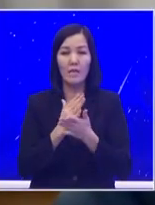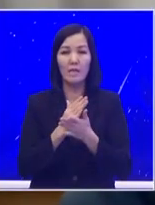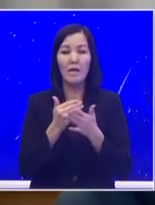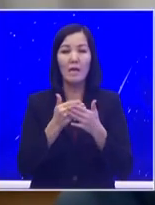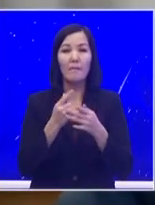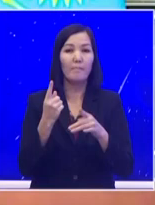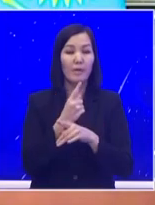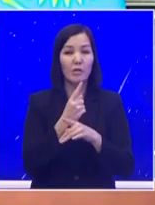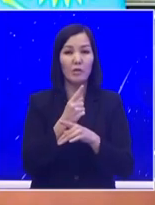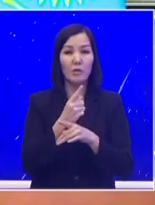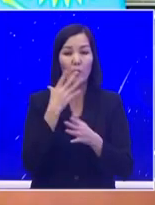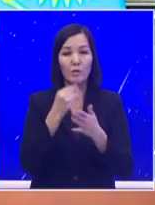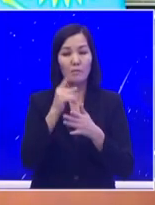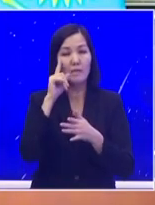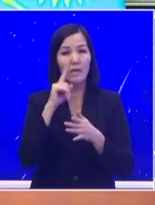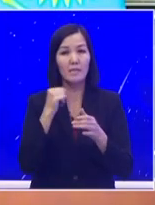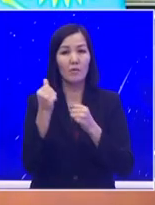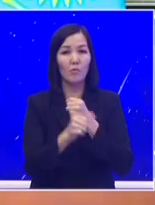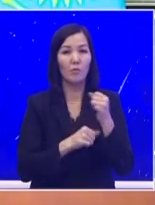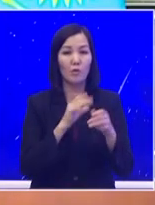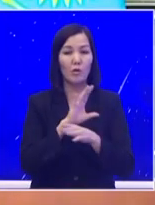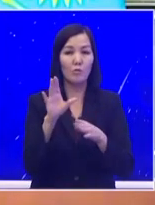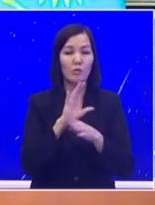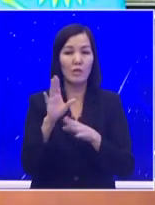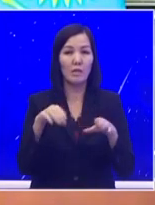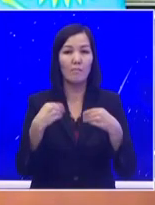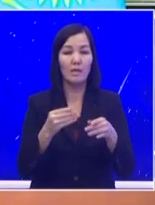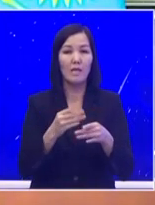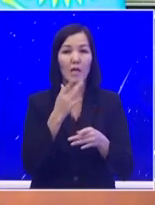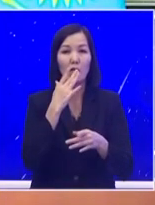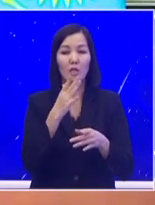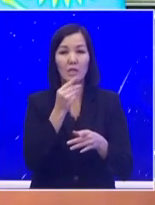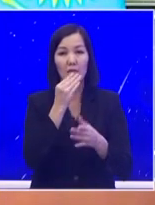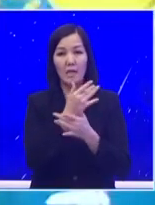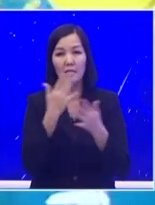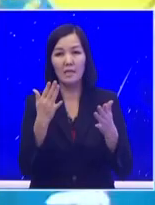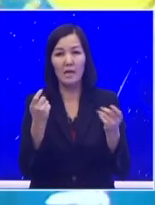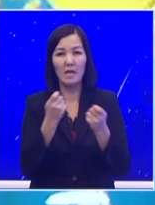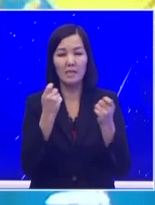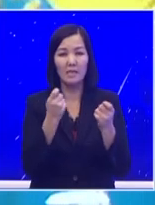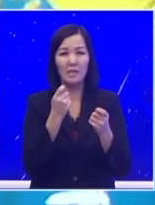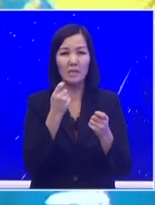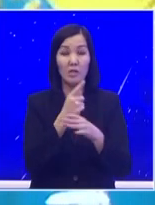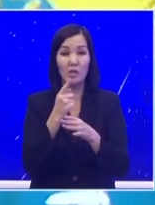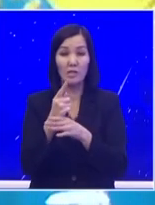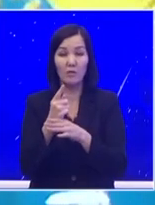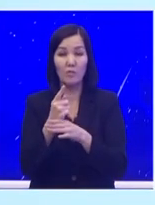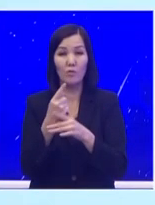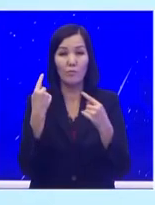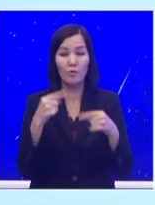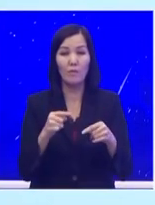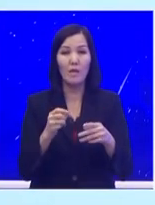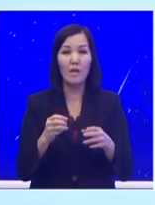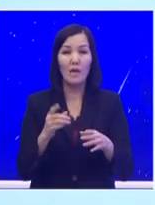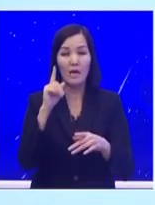алдымен отандық тауар өндірушілерге беріледі. Осылайша шетелден келетін азық-түліктерге азда болса тәуелділік азайтылып, еліміздегі